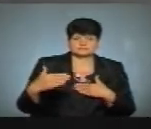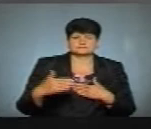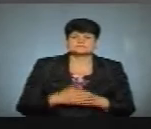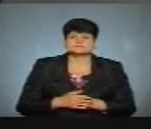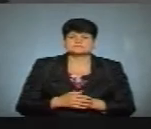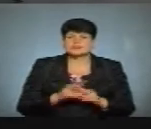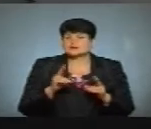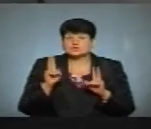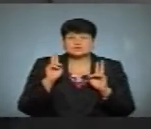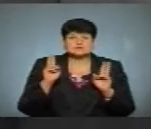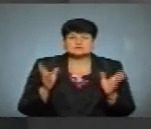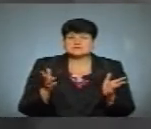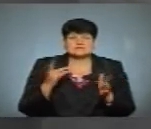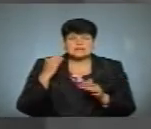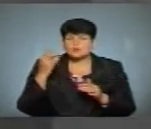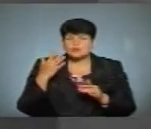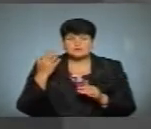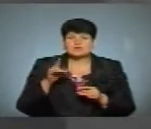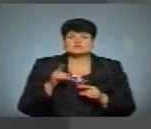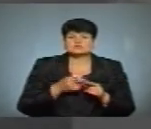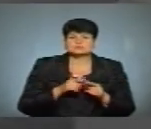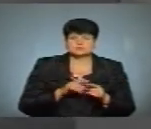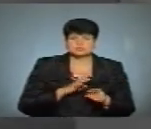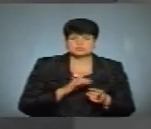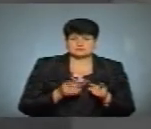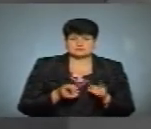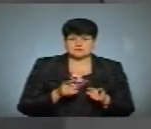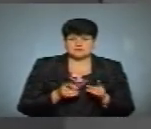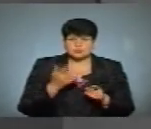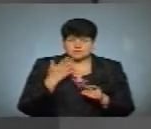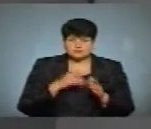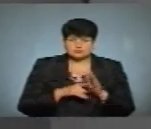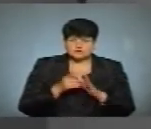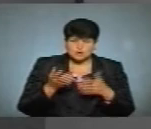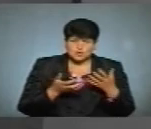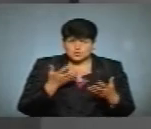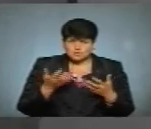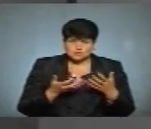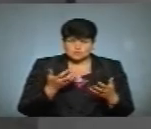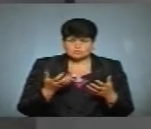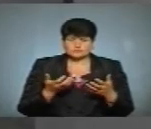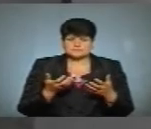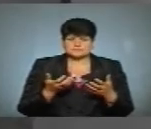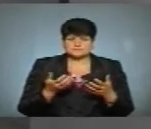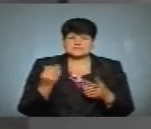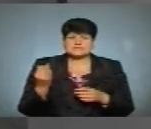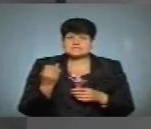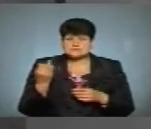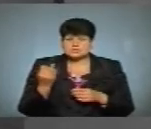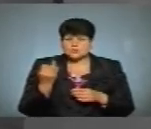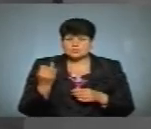І ніхто не знав і не уявляв собі, що було насправді. І коли ми почали розкопувати власне історію